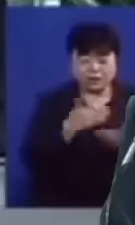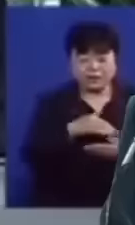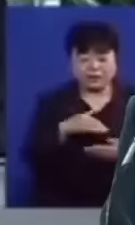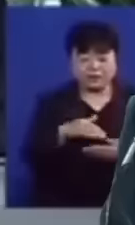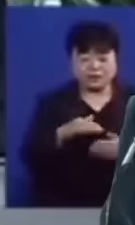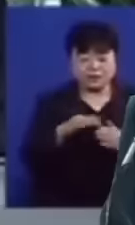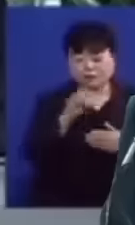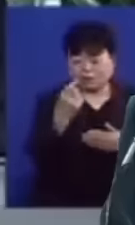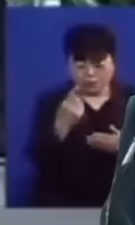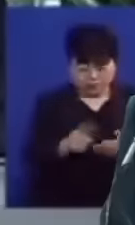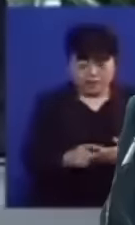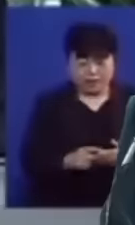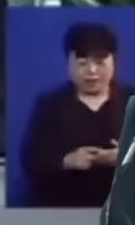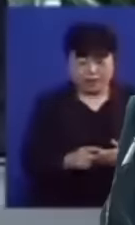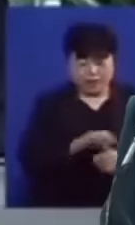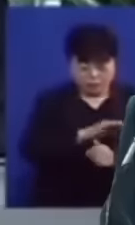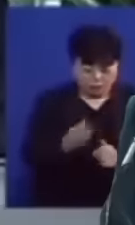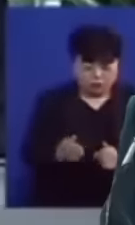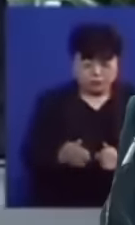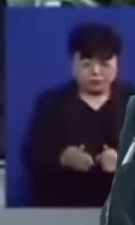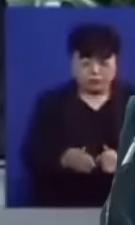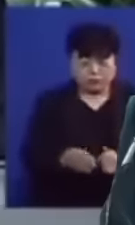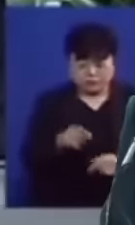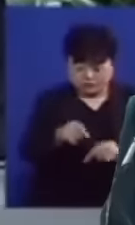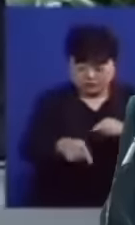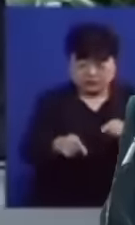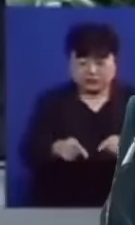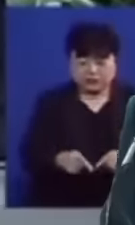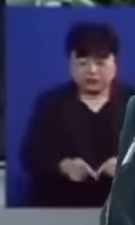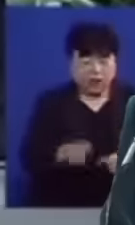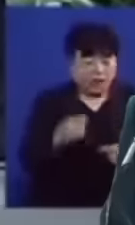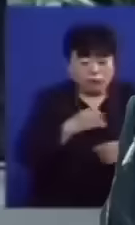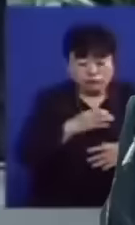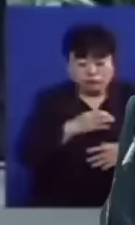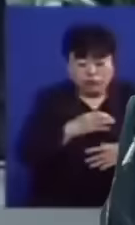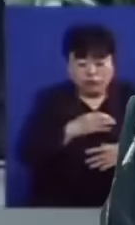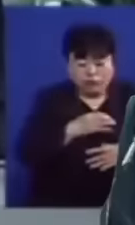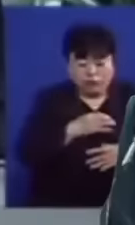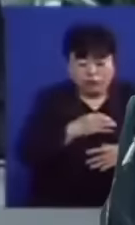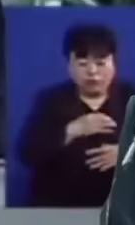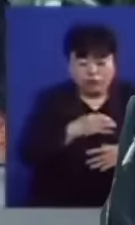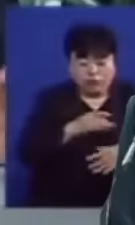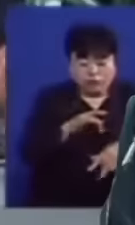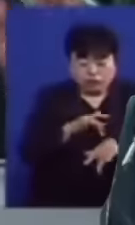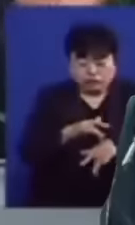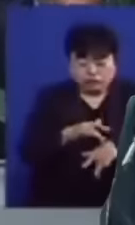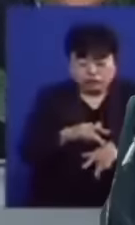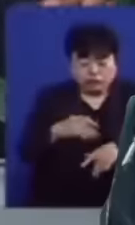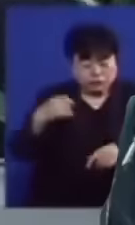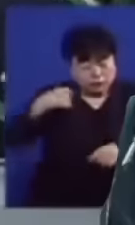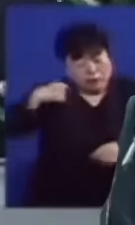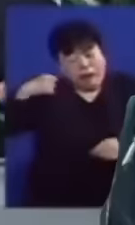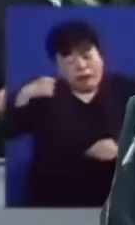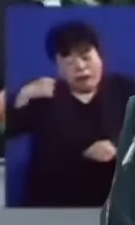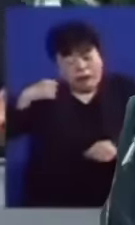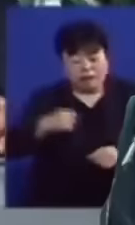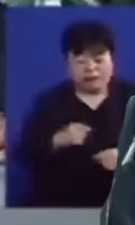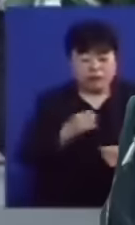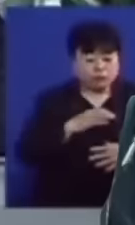그렇고 학교에서 돌아올 때도 그렇고 그 공동묘지 지나갈 때는 반죽음이에요. 꼭 귀신들이 나와서 그냥 나를 확